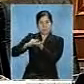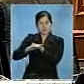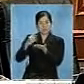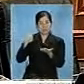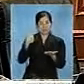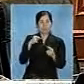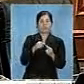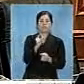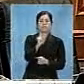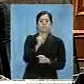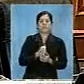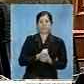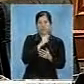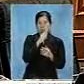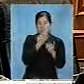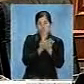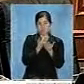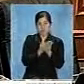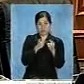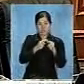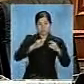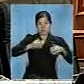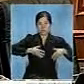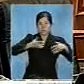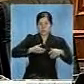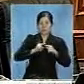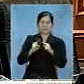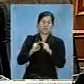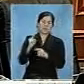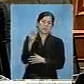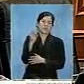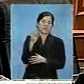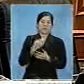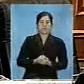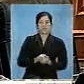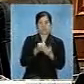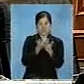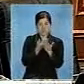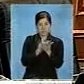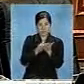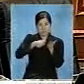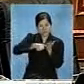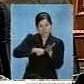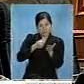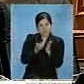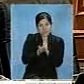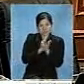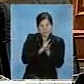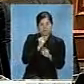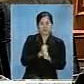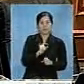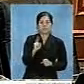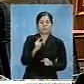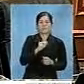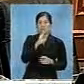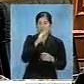ว่าถ้าหากว่าเขาไม่มีรายได้ที่จะนำส่วนแบ่งจากรายได้นั้นมาจ่ายเป็นภาษีเราจะทำยังไงถ้าไม่จ่ายค่า